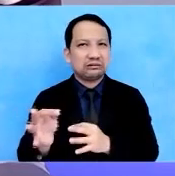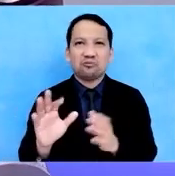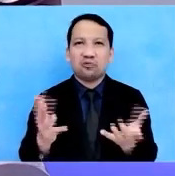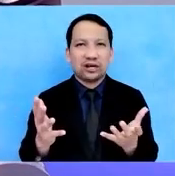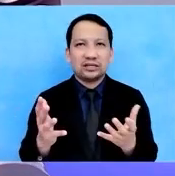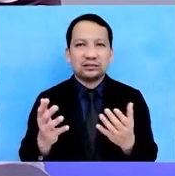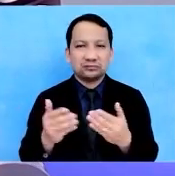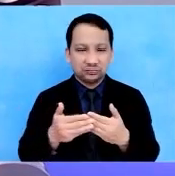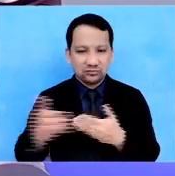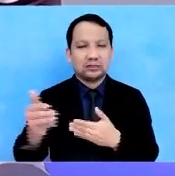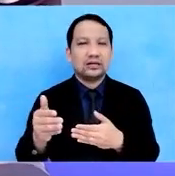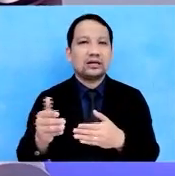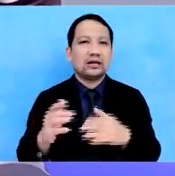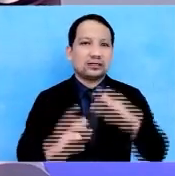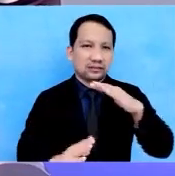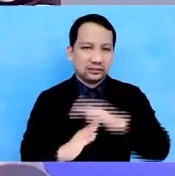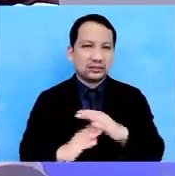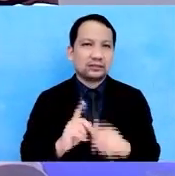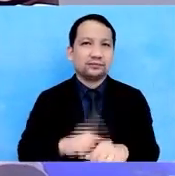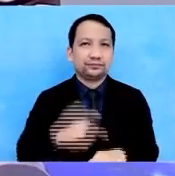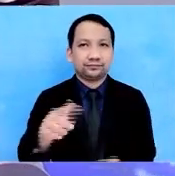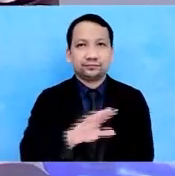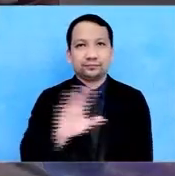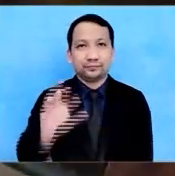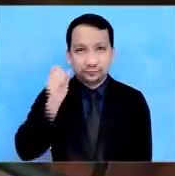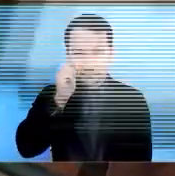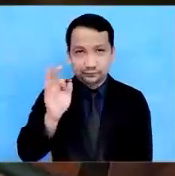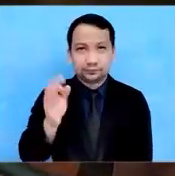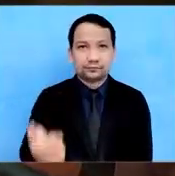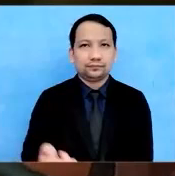extension. Nasa frontline ng balitang yan, si Shaila Francisco.